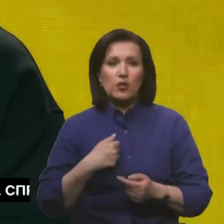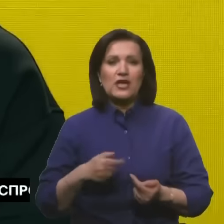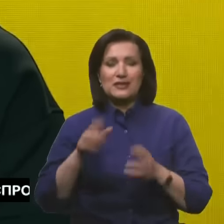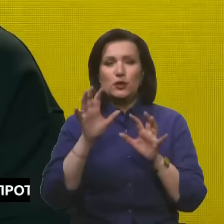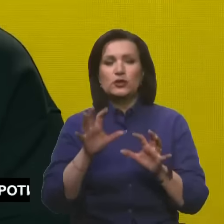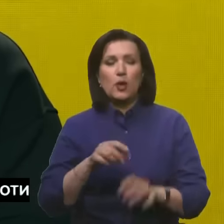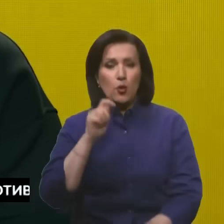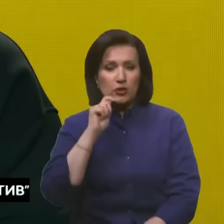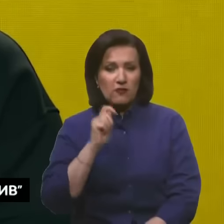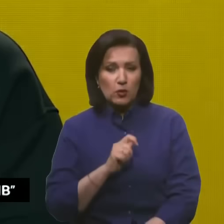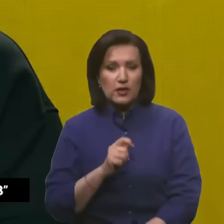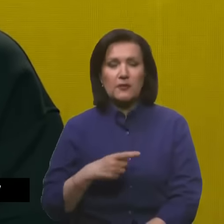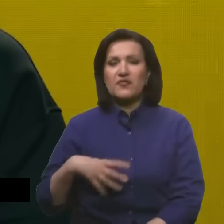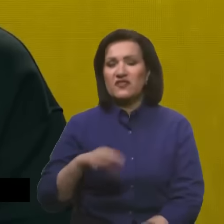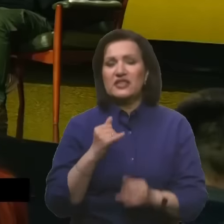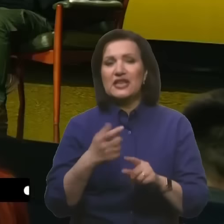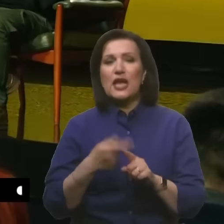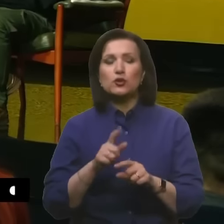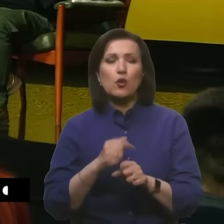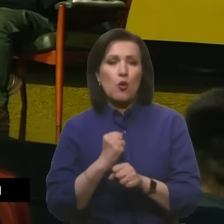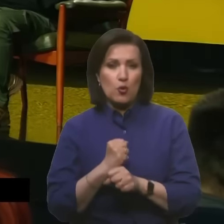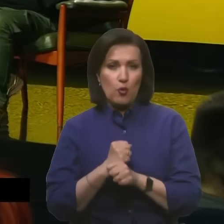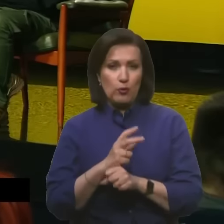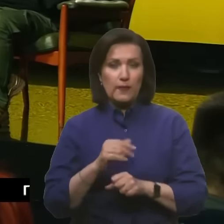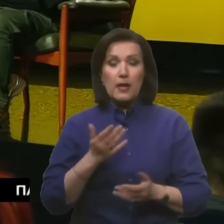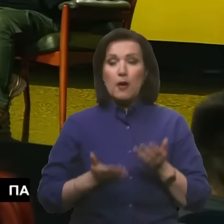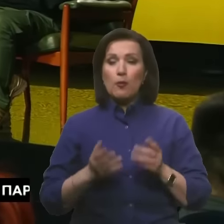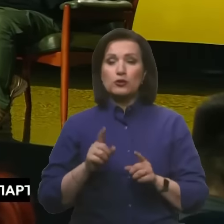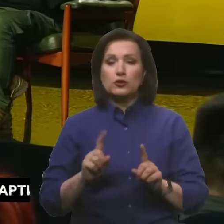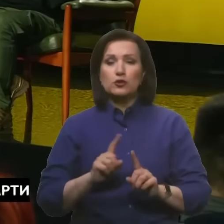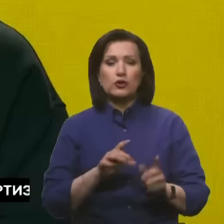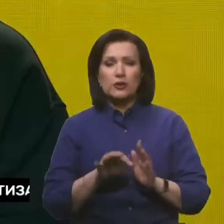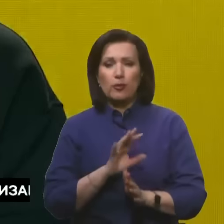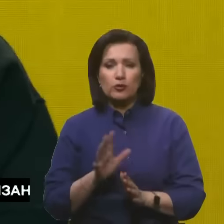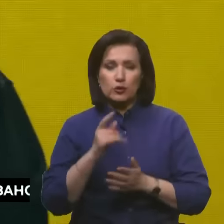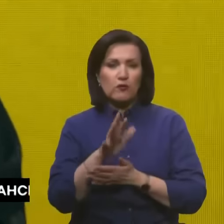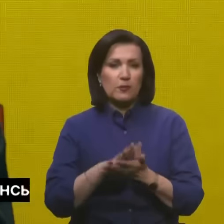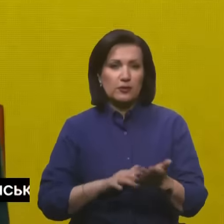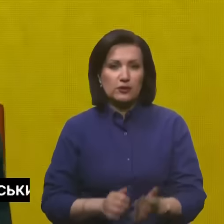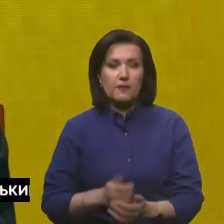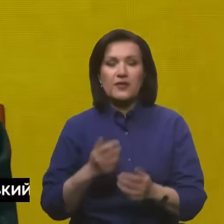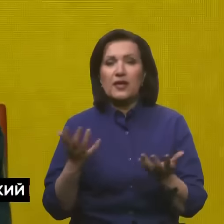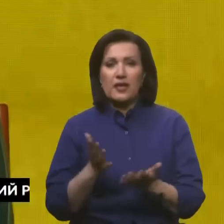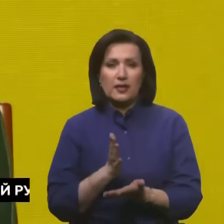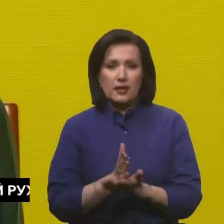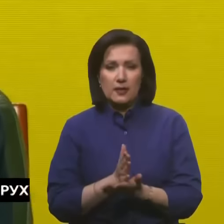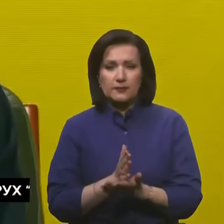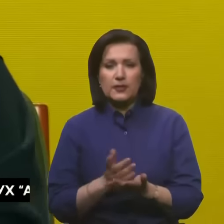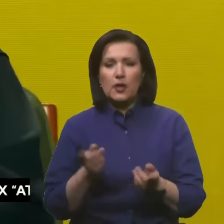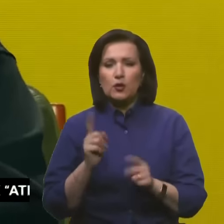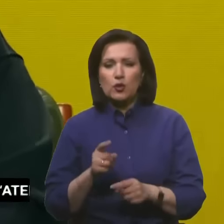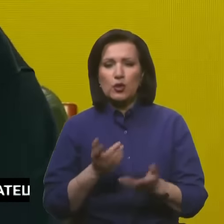законів України. Принаймні, все для цього роблю. Може, іноді щось не виходить? Ну ж, вибачте, які є.